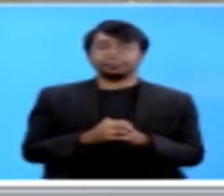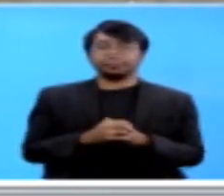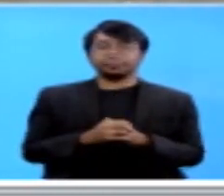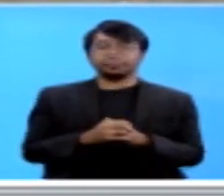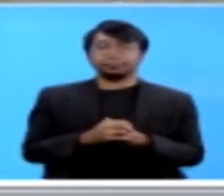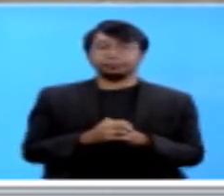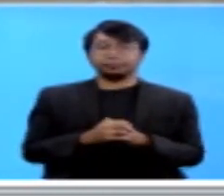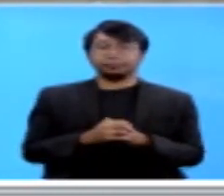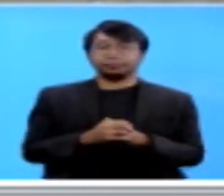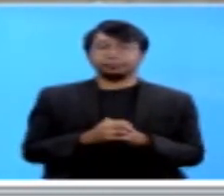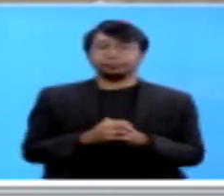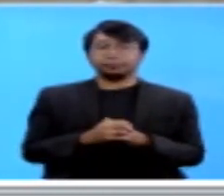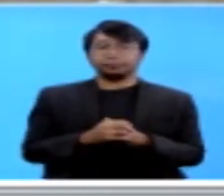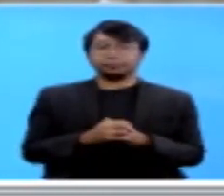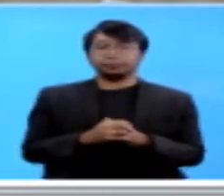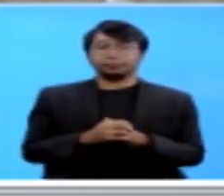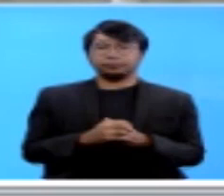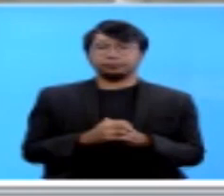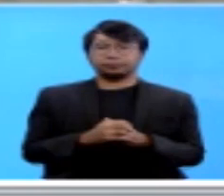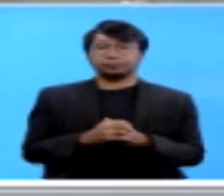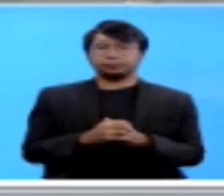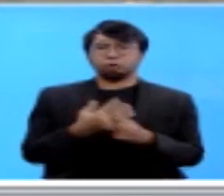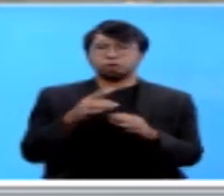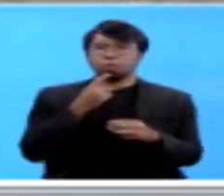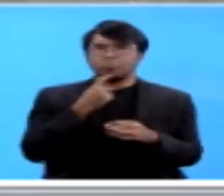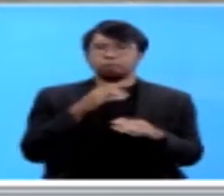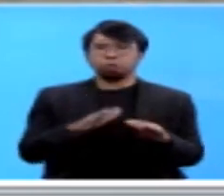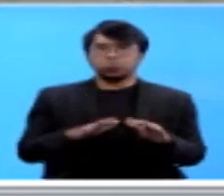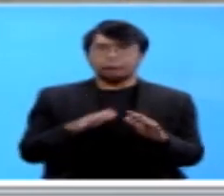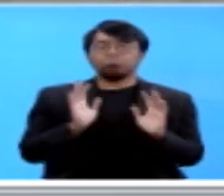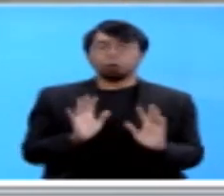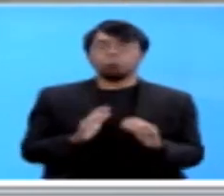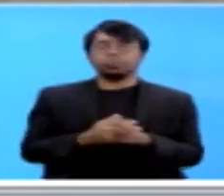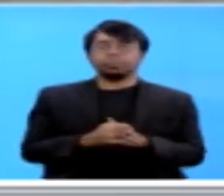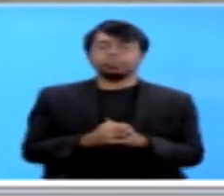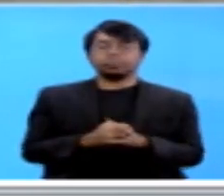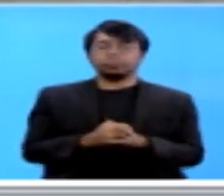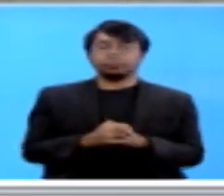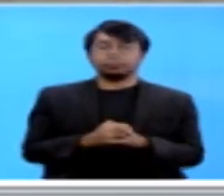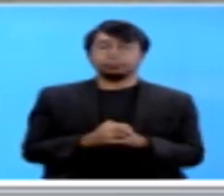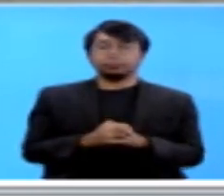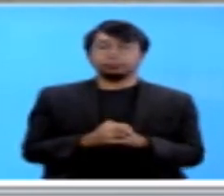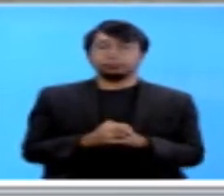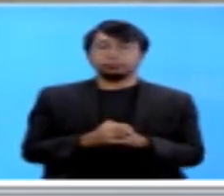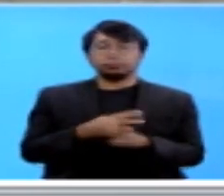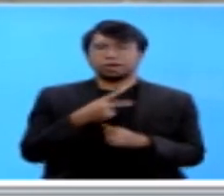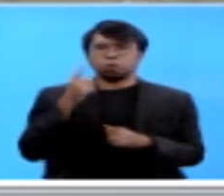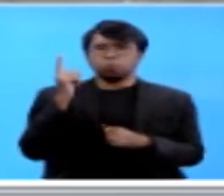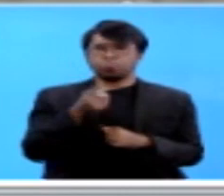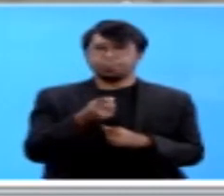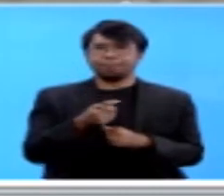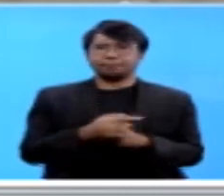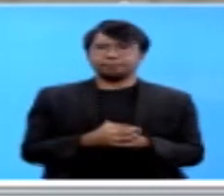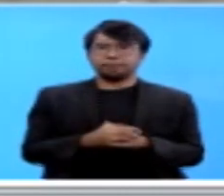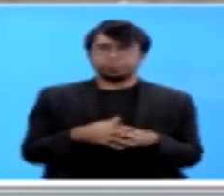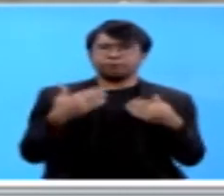Ya, sementara sebatas itu, Bu, hanya push up aja. Jadi baik, sanksinya juga fisik,